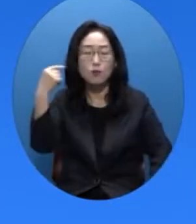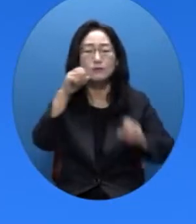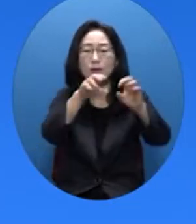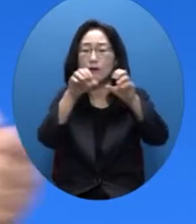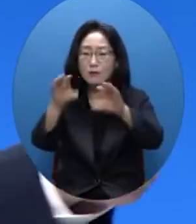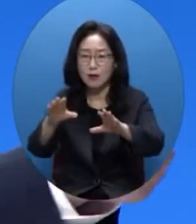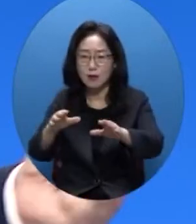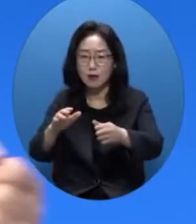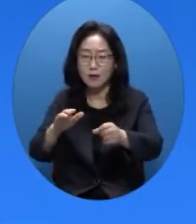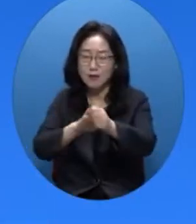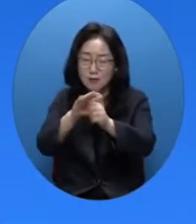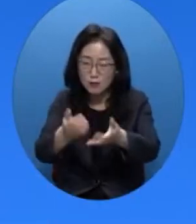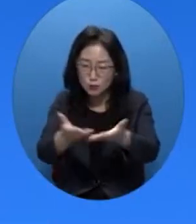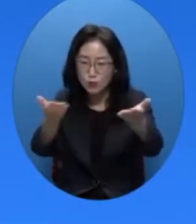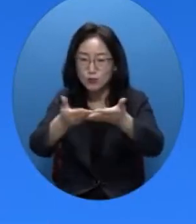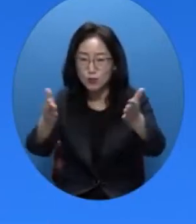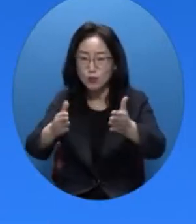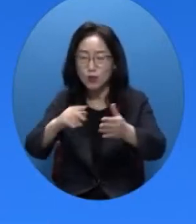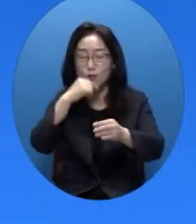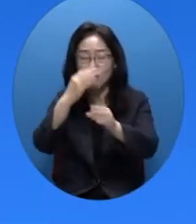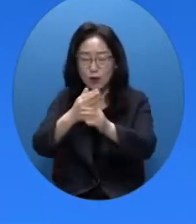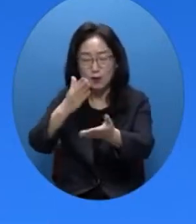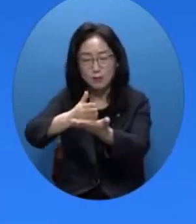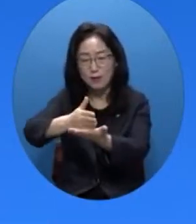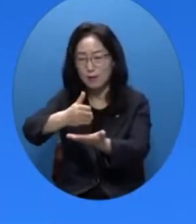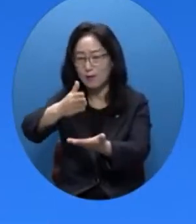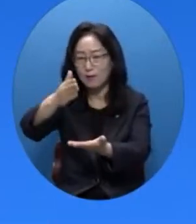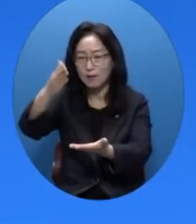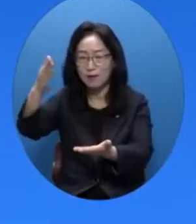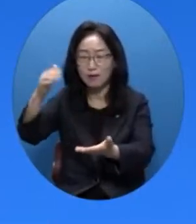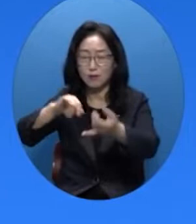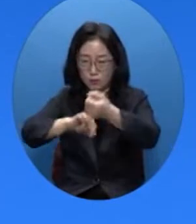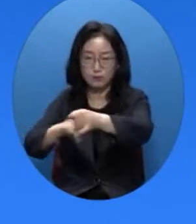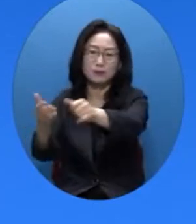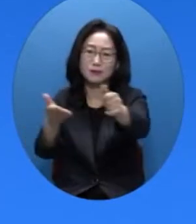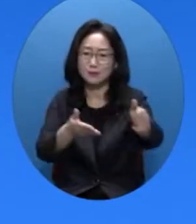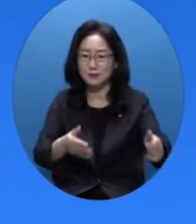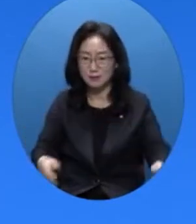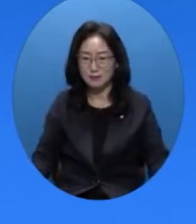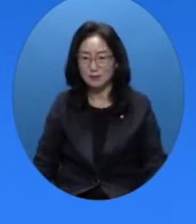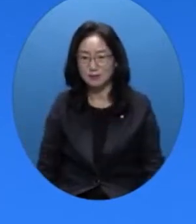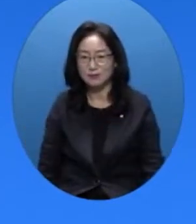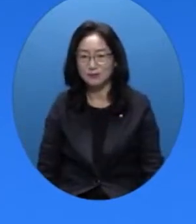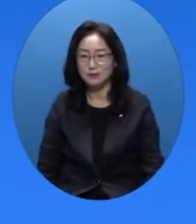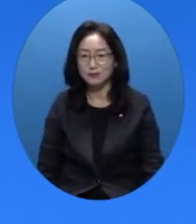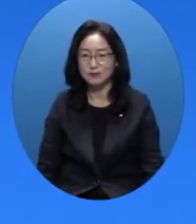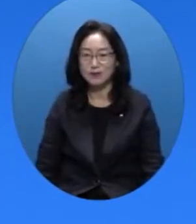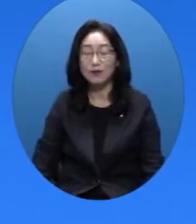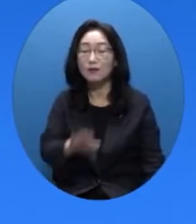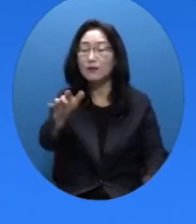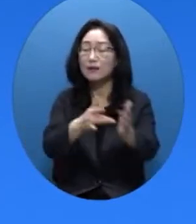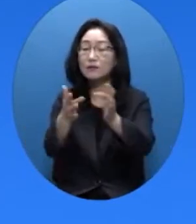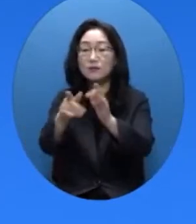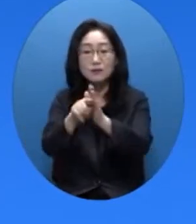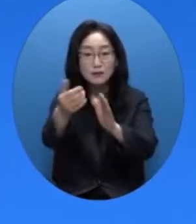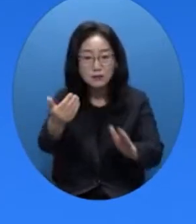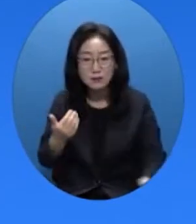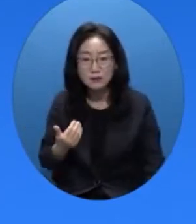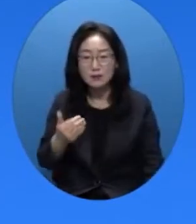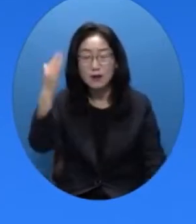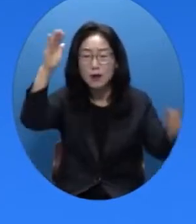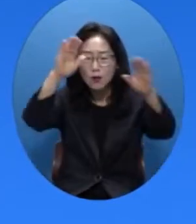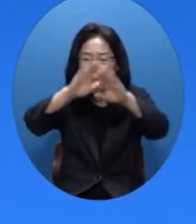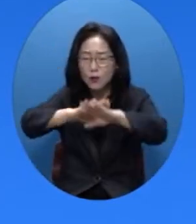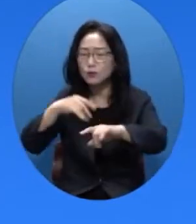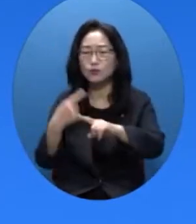북한의 문이 열리게 하고 법으로 남복 틀 내가 놀란 역사를 이루어야 할 것입니다 우리가 예수를 믿게 된 에는 어둠